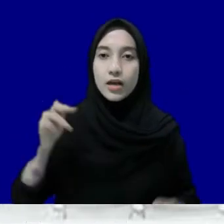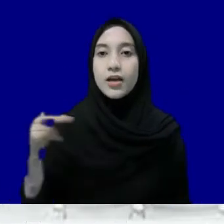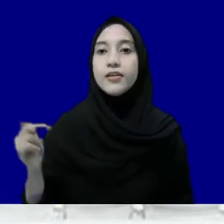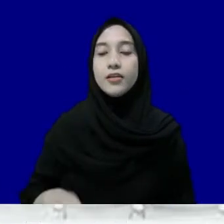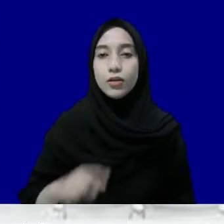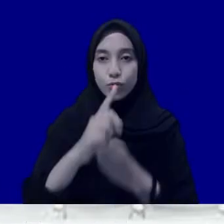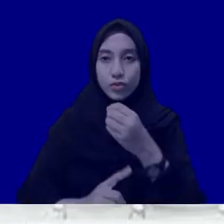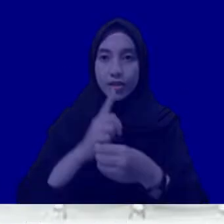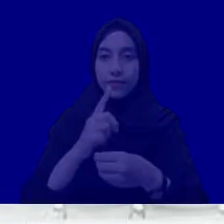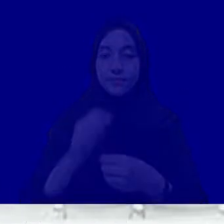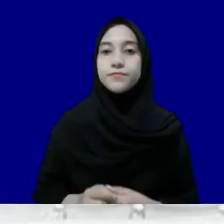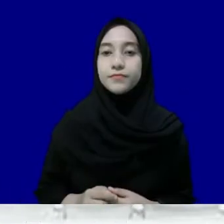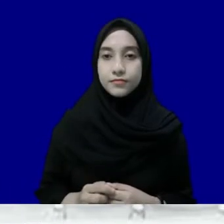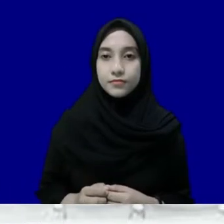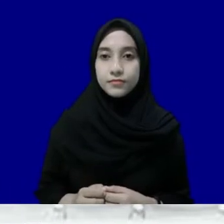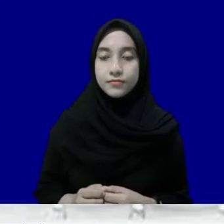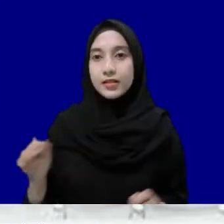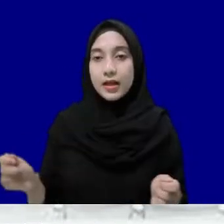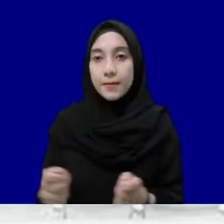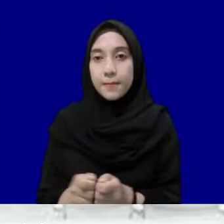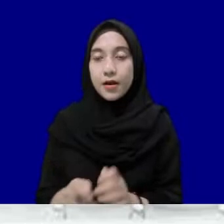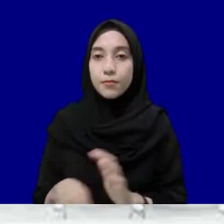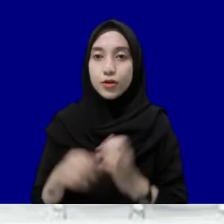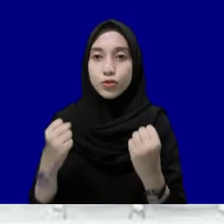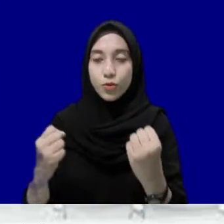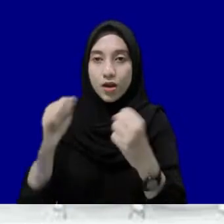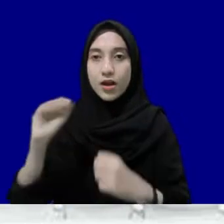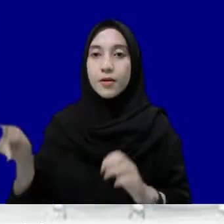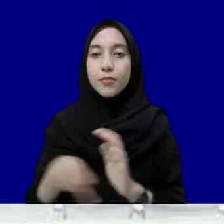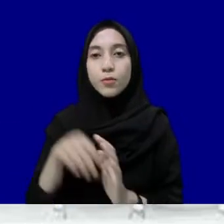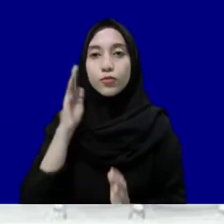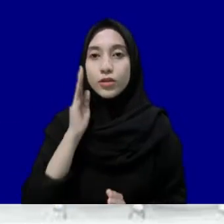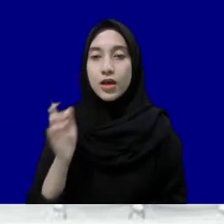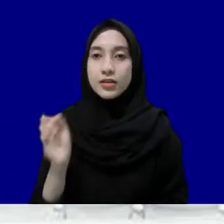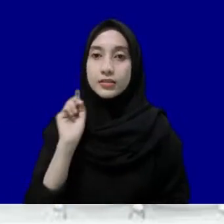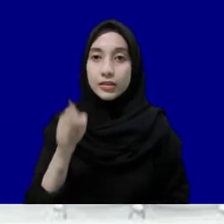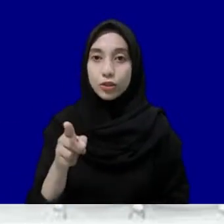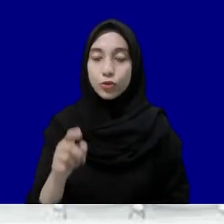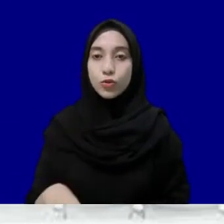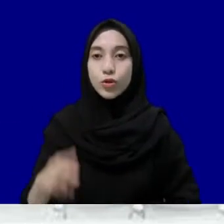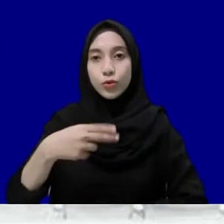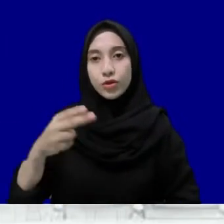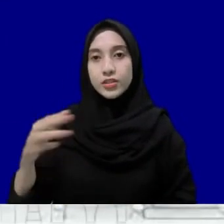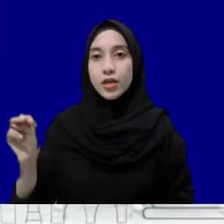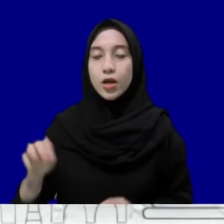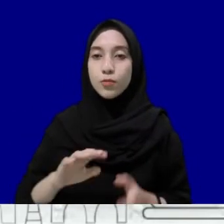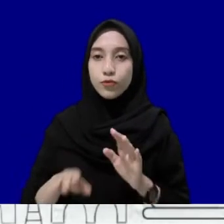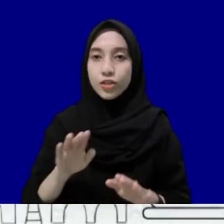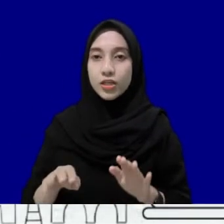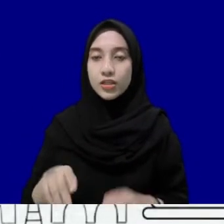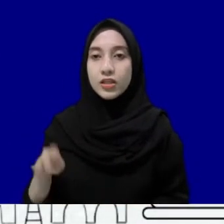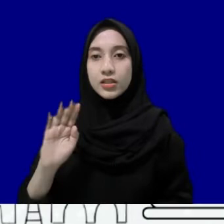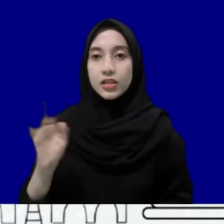para pemuda-pemudi terbukti dapat menyatukan keutuhan tanah air kita melalui Sumpah Pemuda. Nah, anak-anak,